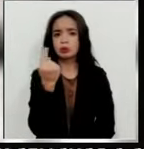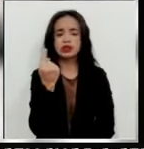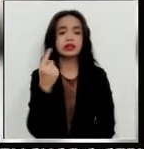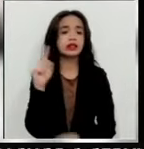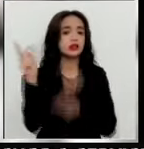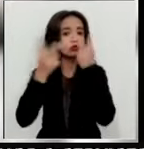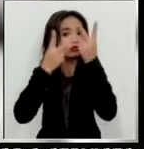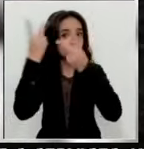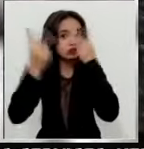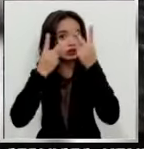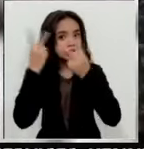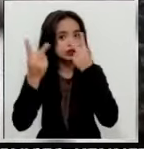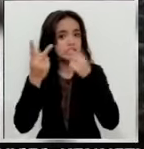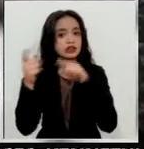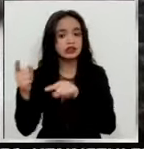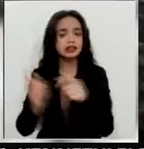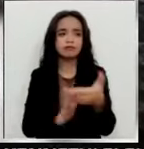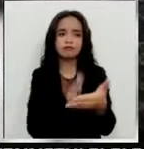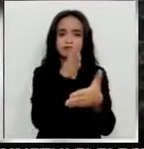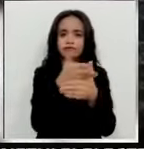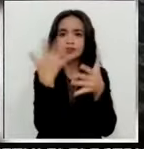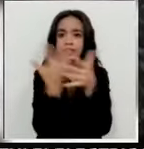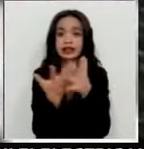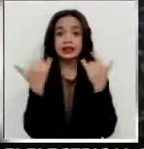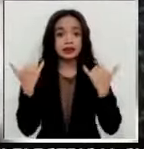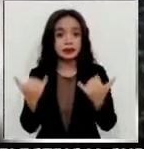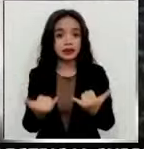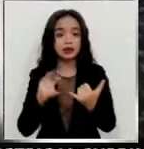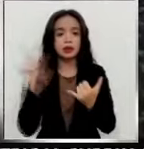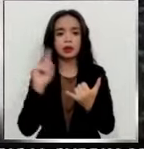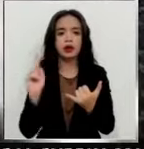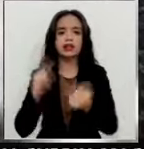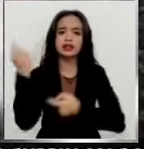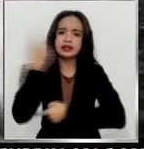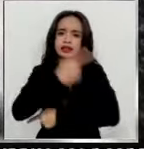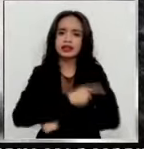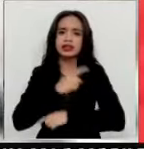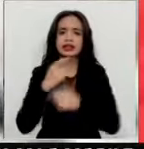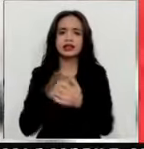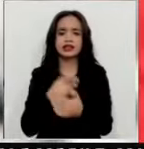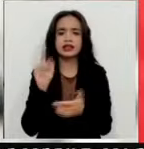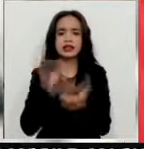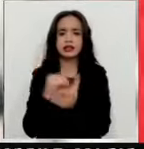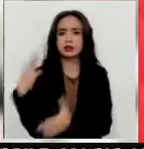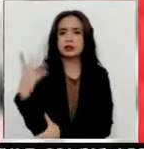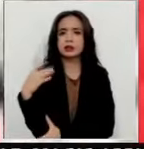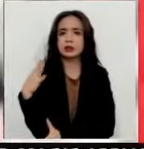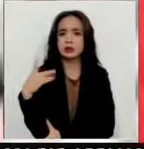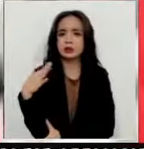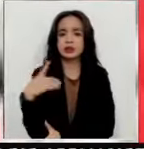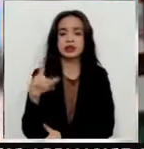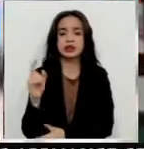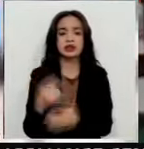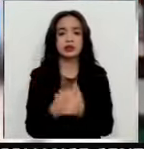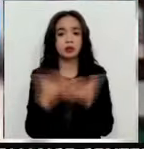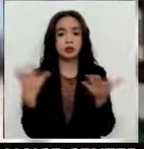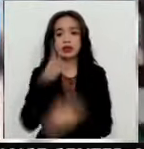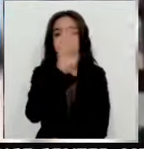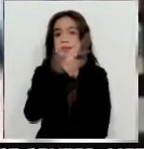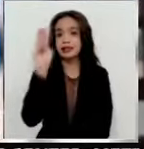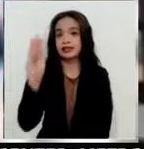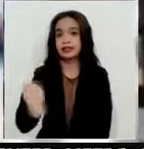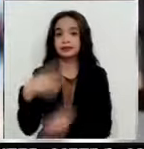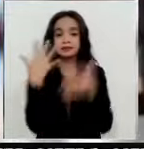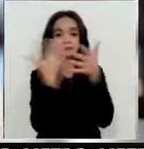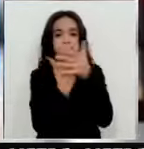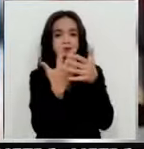Nanay Laila sa Piitan. Ngayon kasi, ang araw na kanilang pinakahihintay. Sa loob ng Manila City Jail, namumutawi